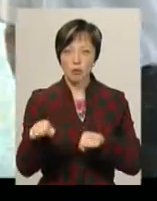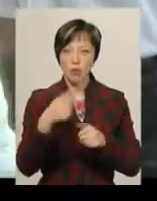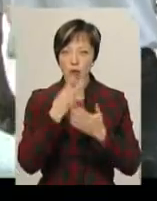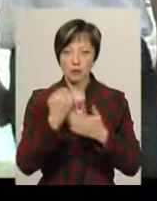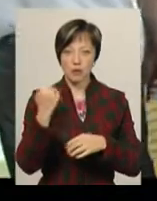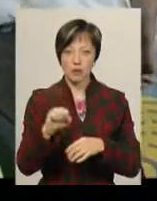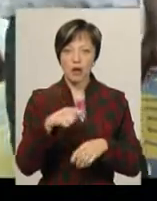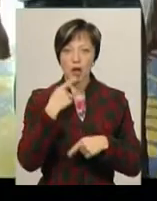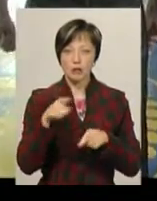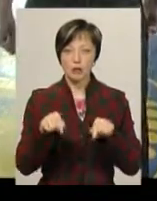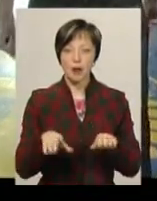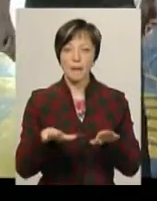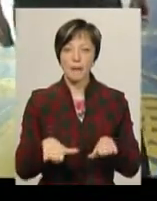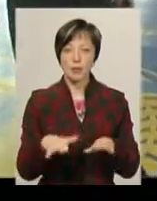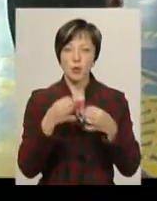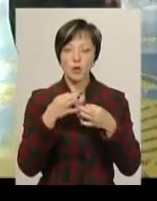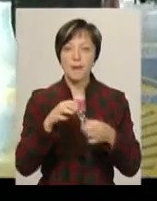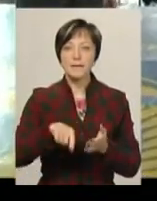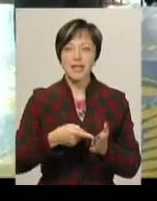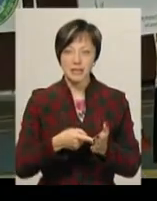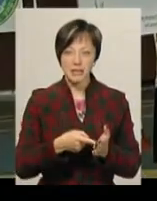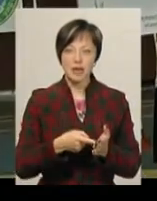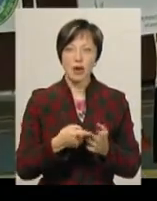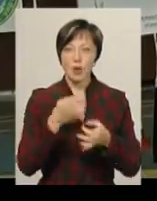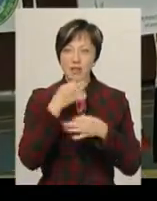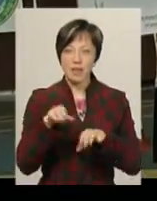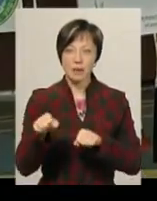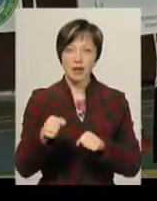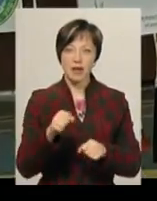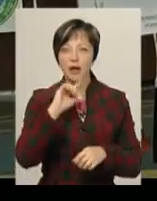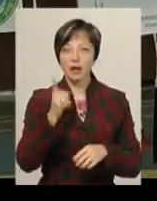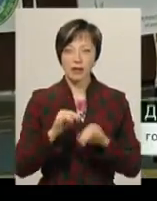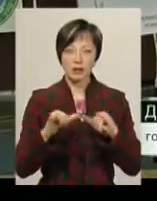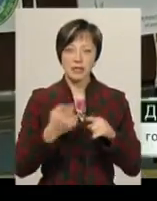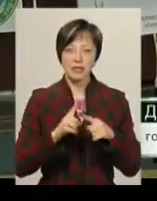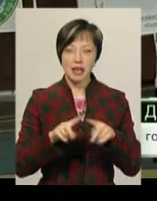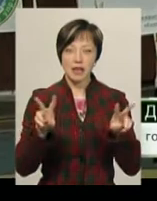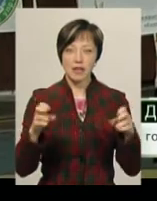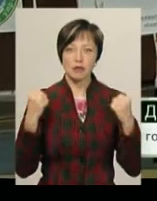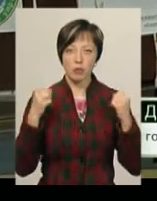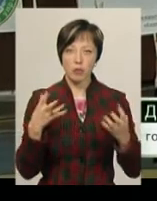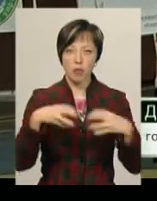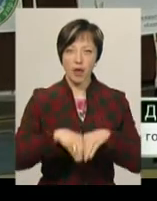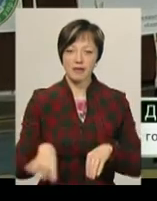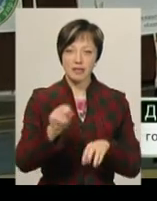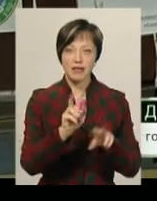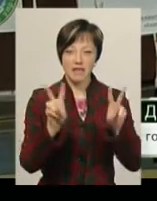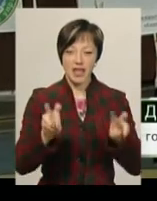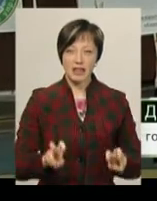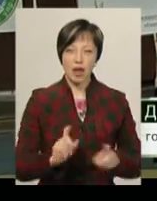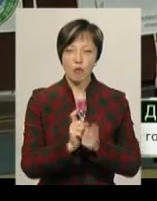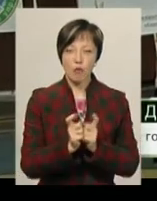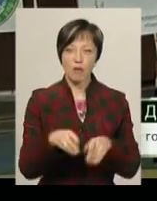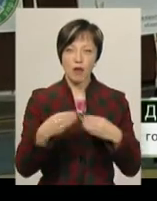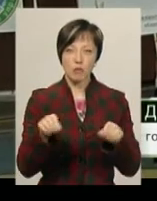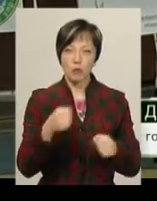бачите, каже, в його місті універсальний бій розвивається рівно рік. Універсальний бій – це такий вид спорту, який поєднує собі всі види єдиноборств, дає